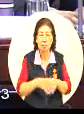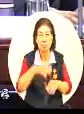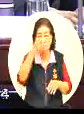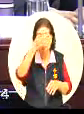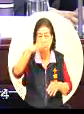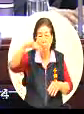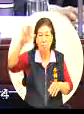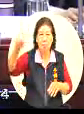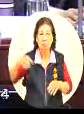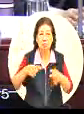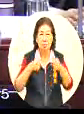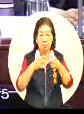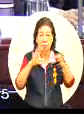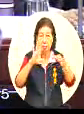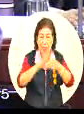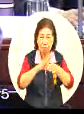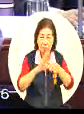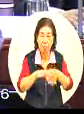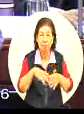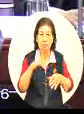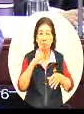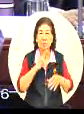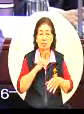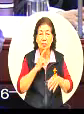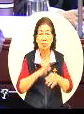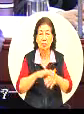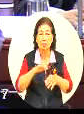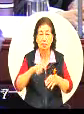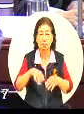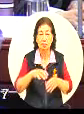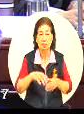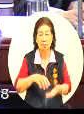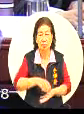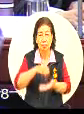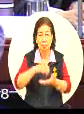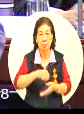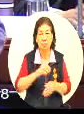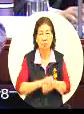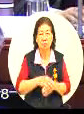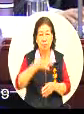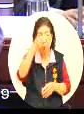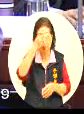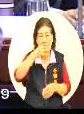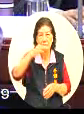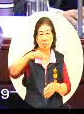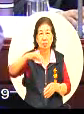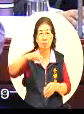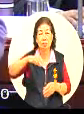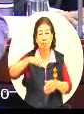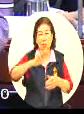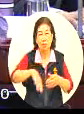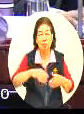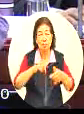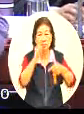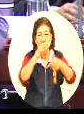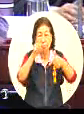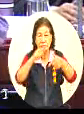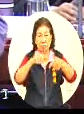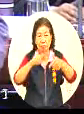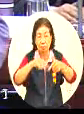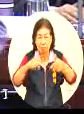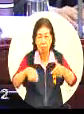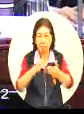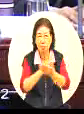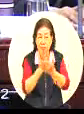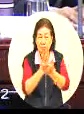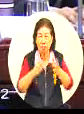富哦啊，就像我们陈议员特别提到，我们的凤仪书院啊，还有我们很多